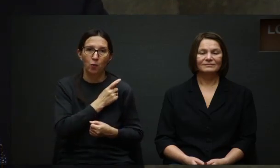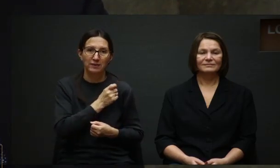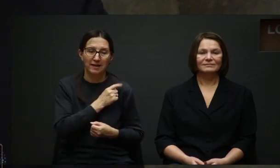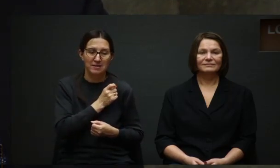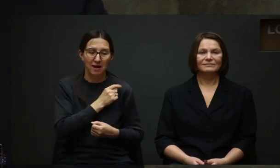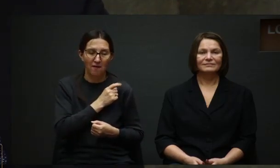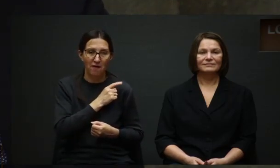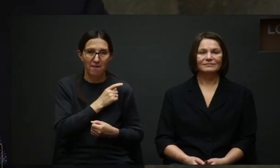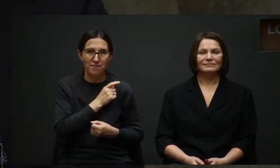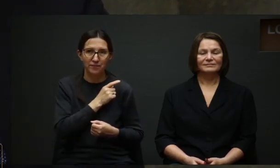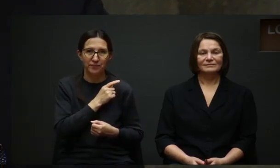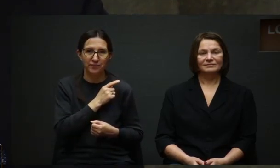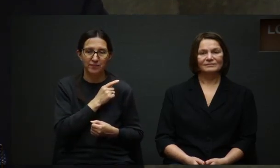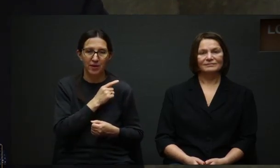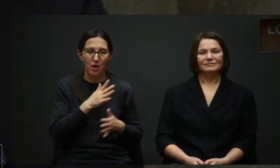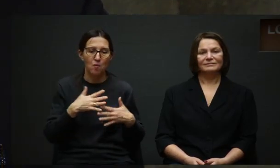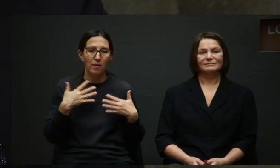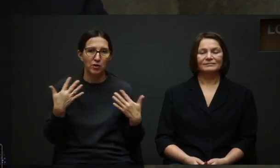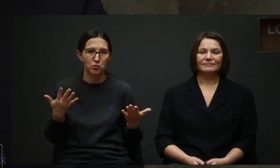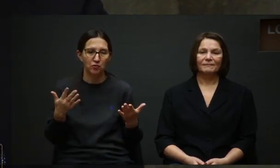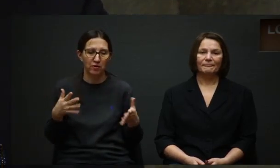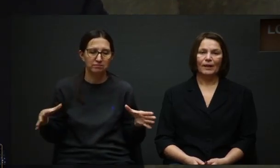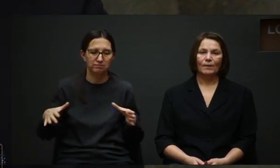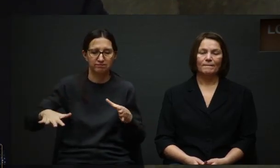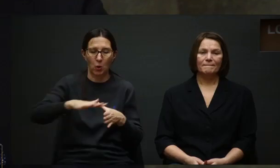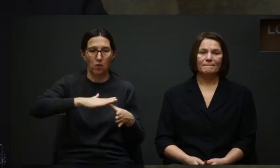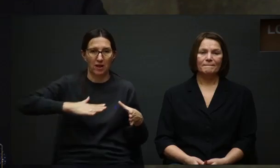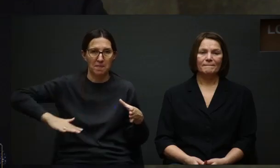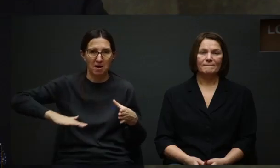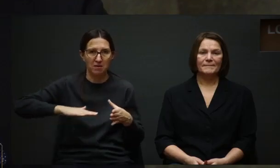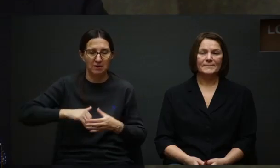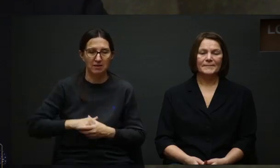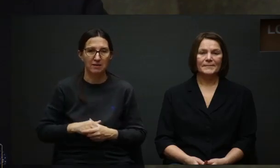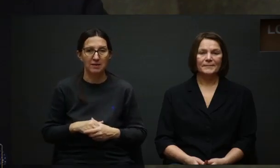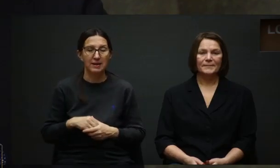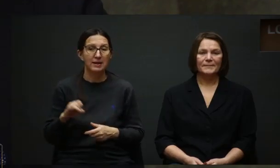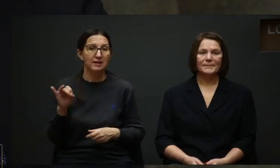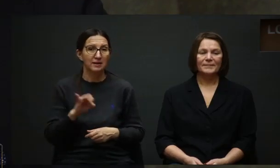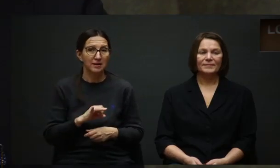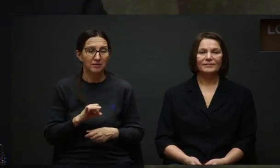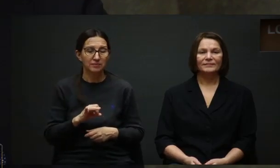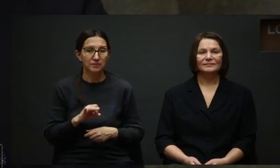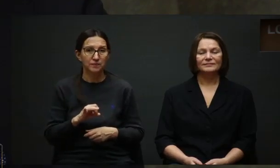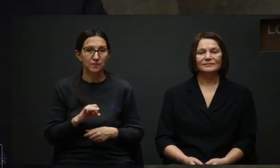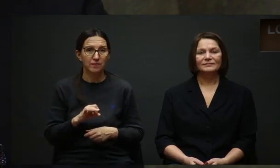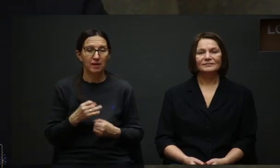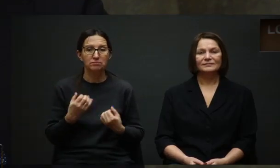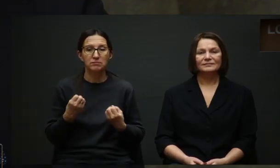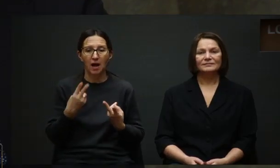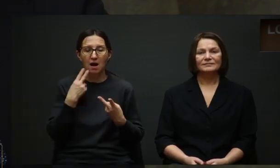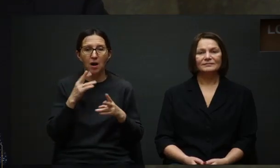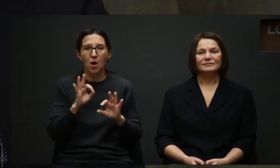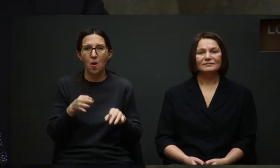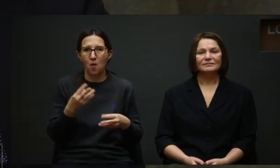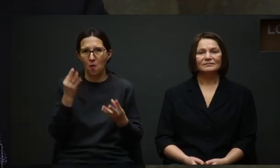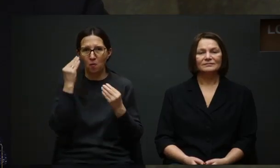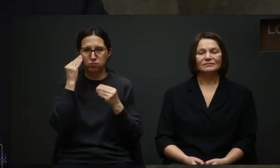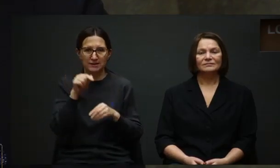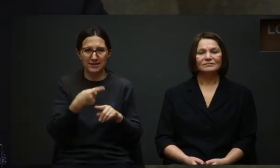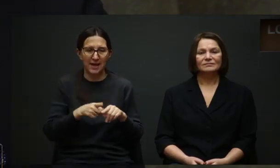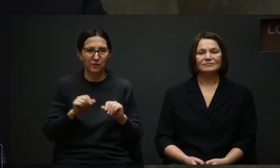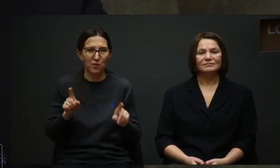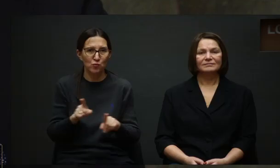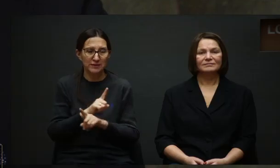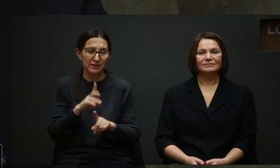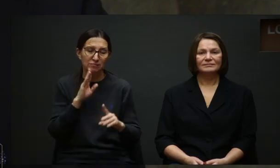одесского вот этого как бы большого конгломерата и не только. И как образ этого музея, и